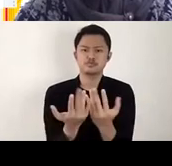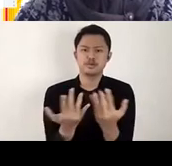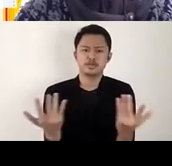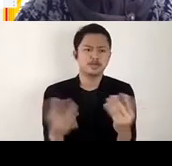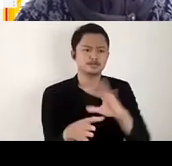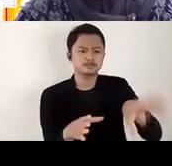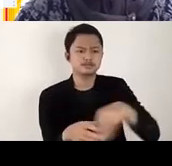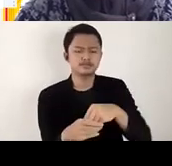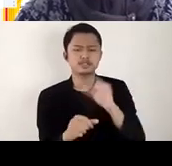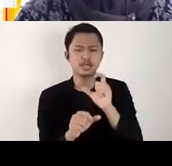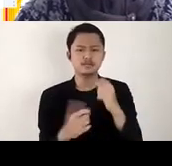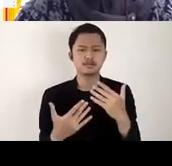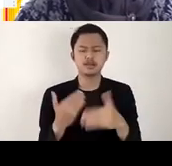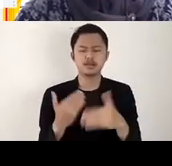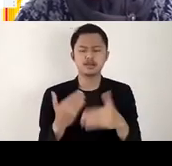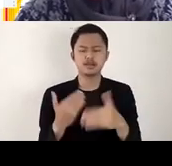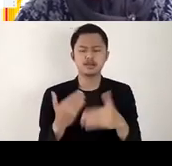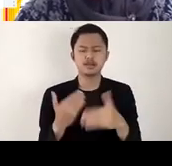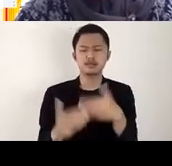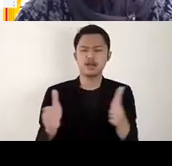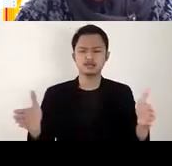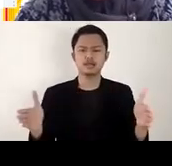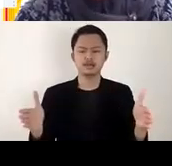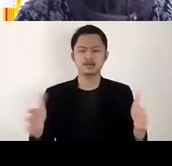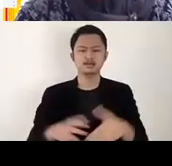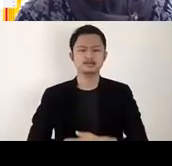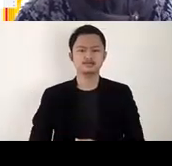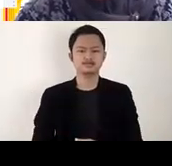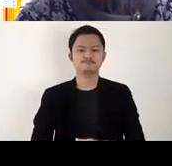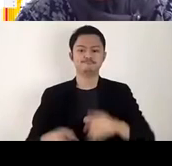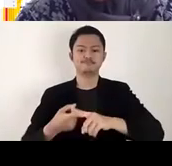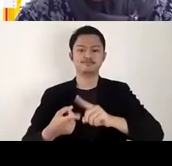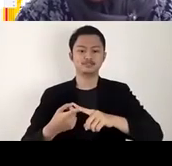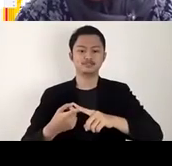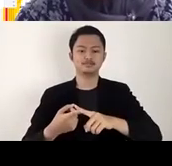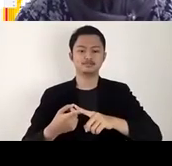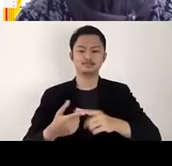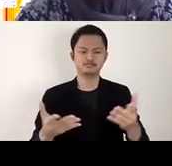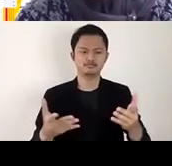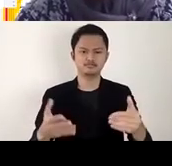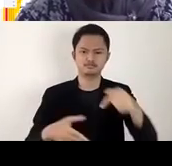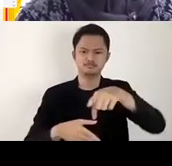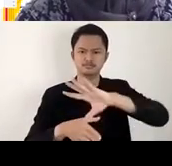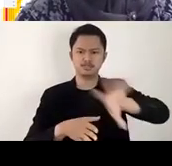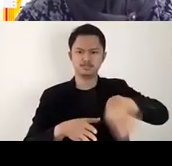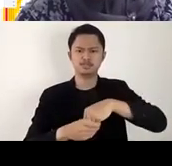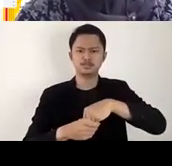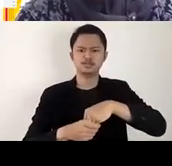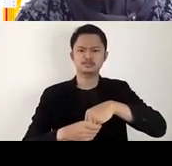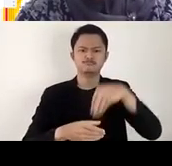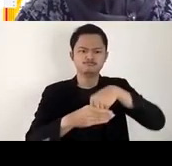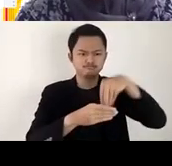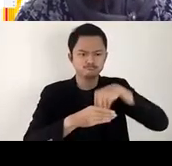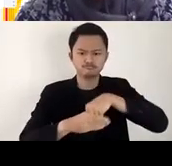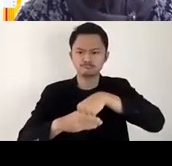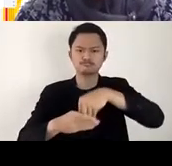melalui sebuah proses yang panjang dimana juga beberapa teman-teman yang ada di dalam forum ini juga terlibat dalam memberikan masukkan kemudian